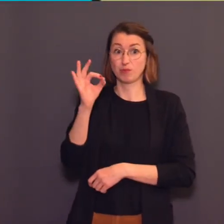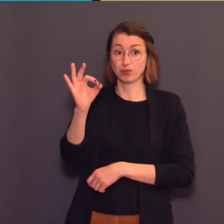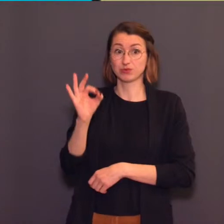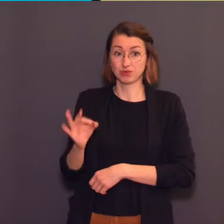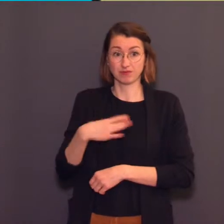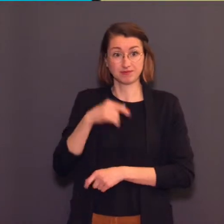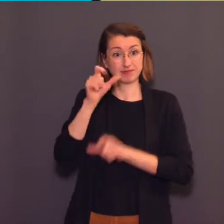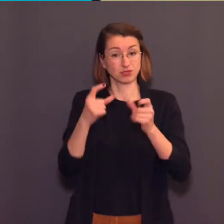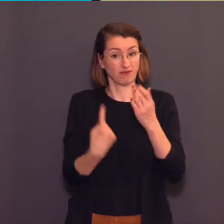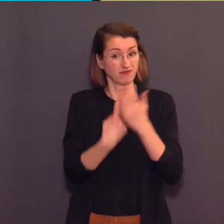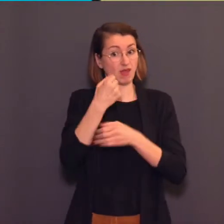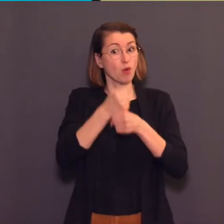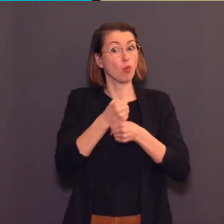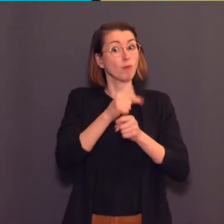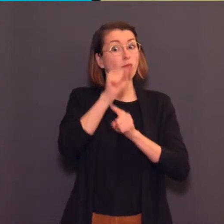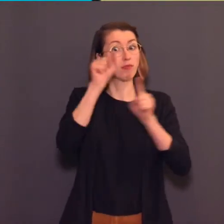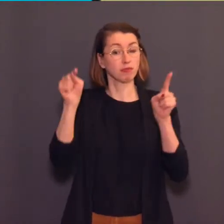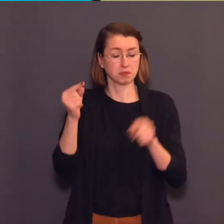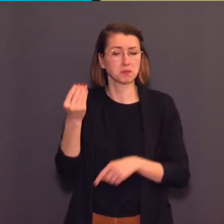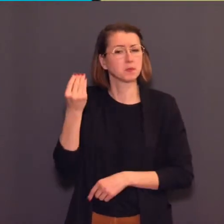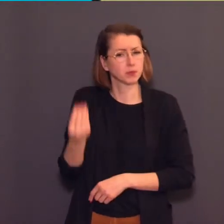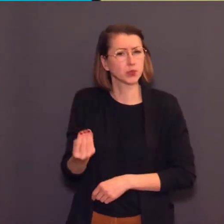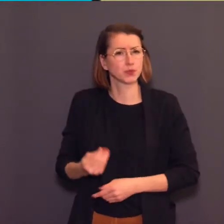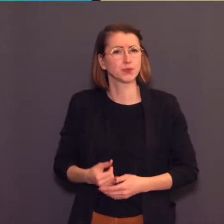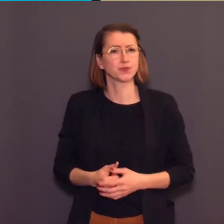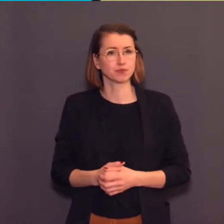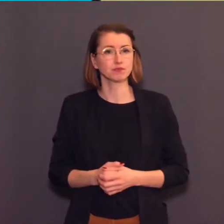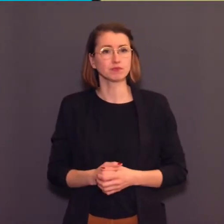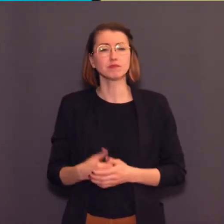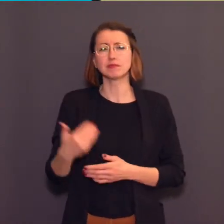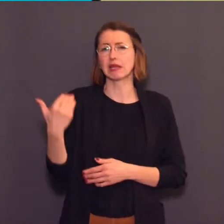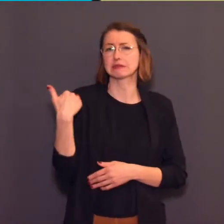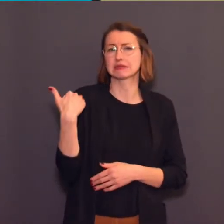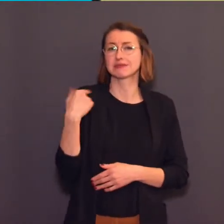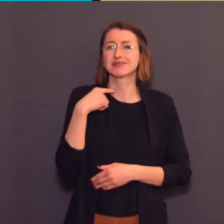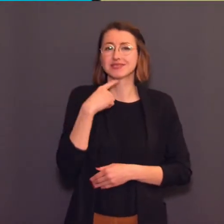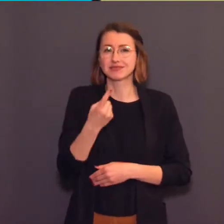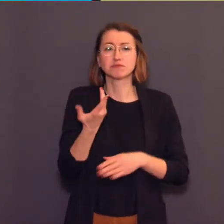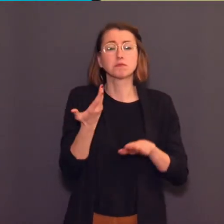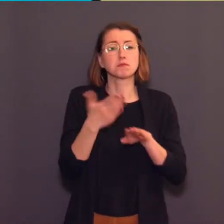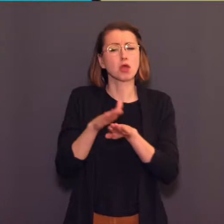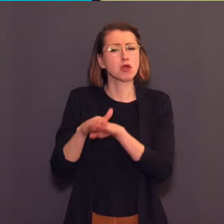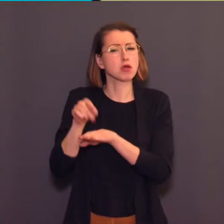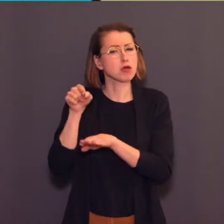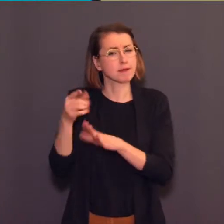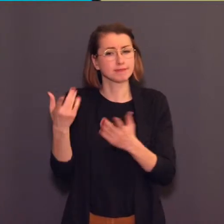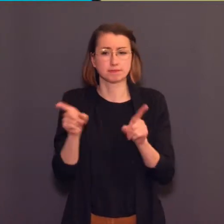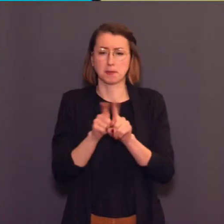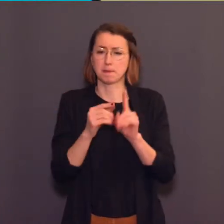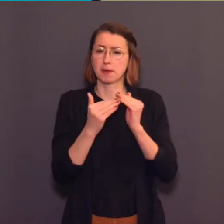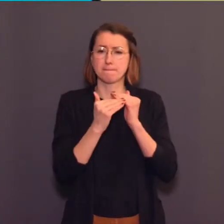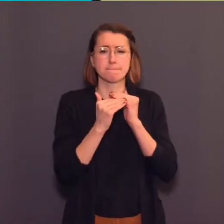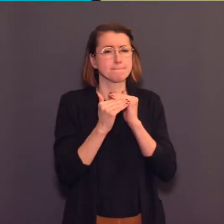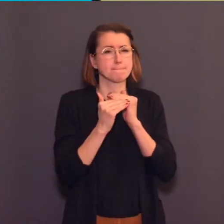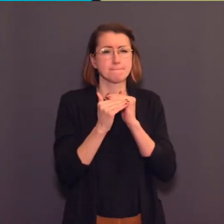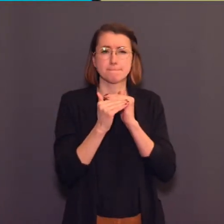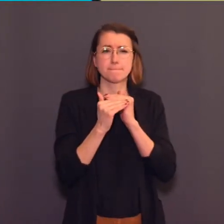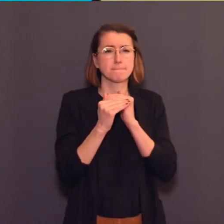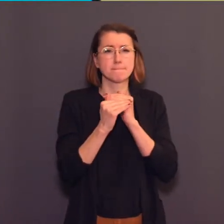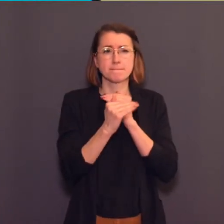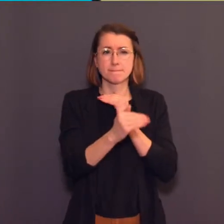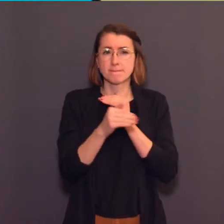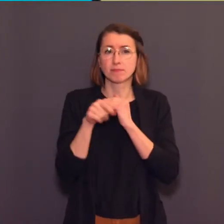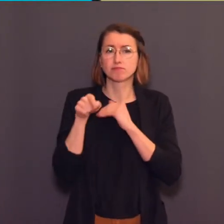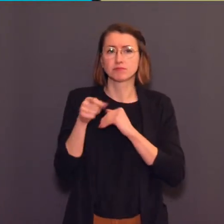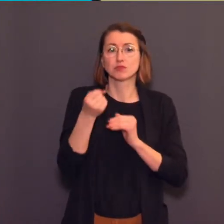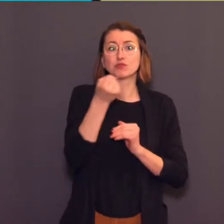déjà évoqué il y a quelques instants, ce nombre de décès reste stable, en l'occurrence de l'ordre de 19 décès par